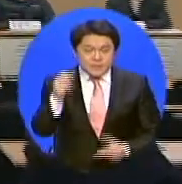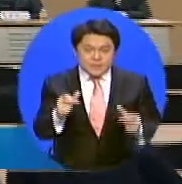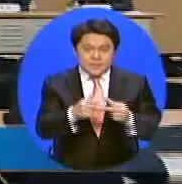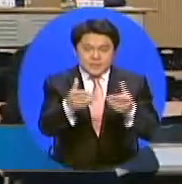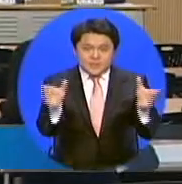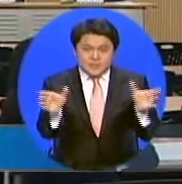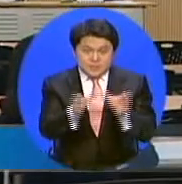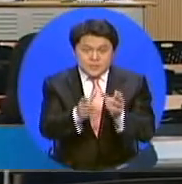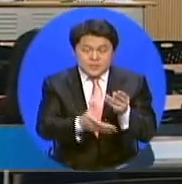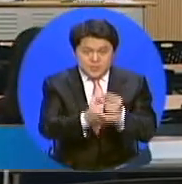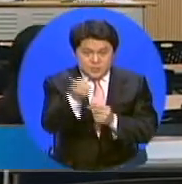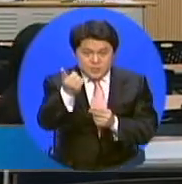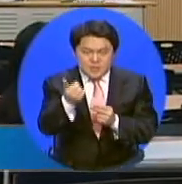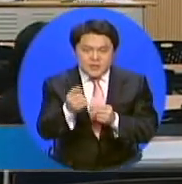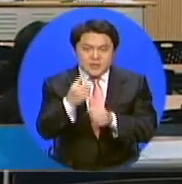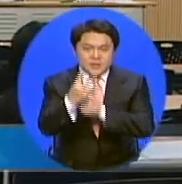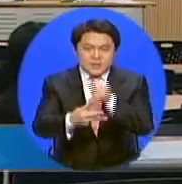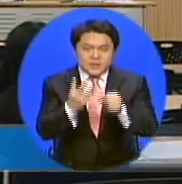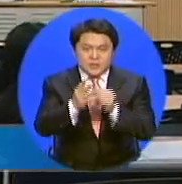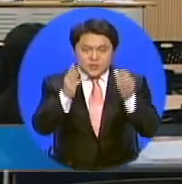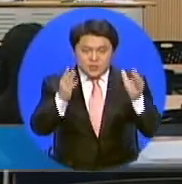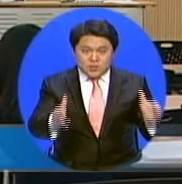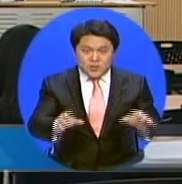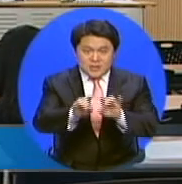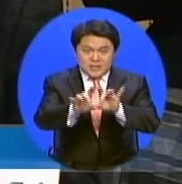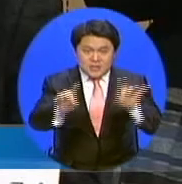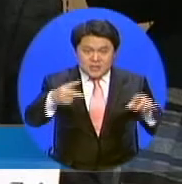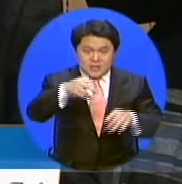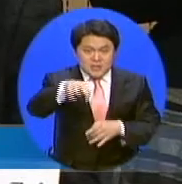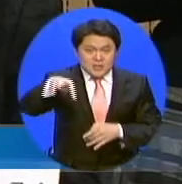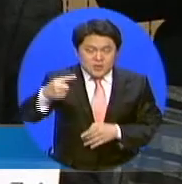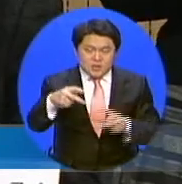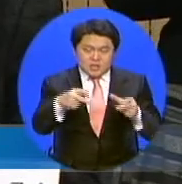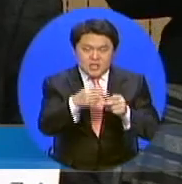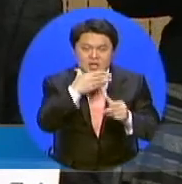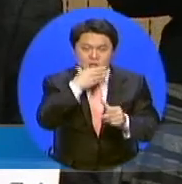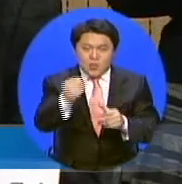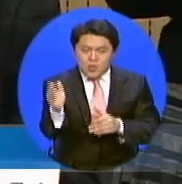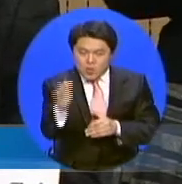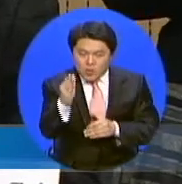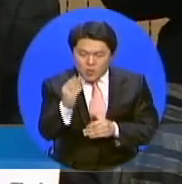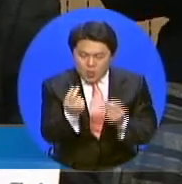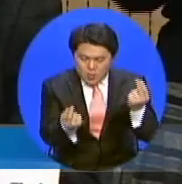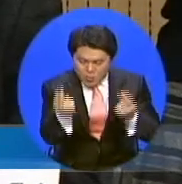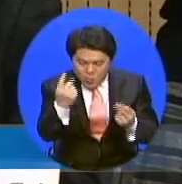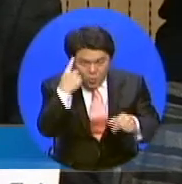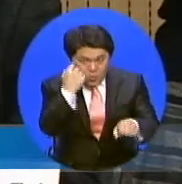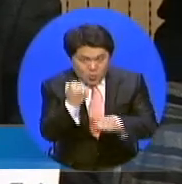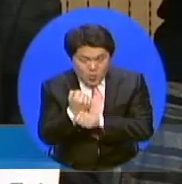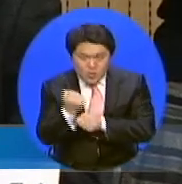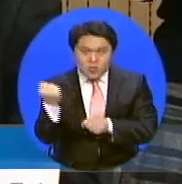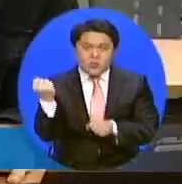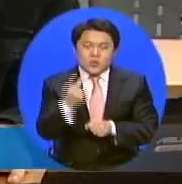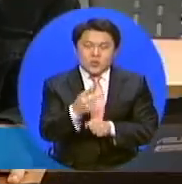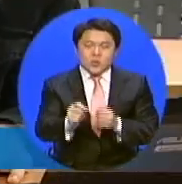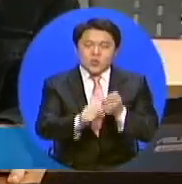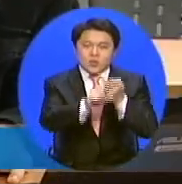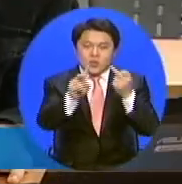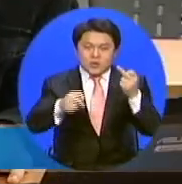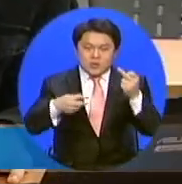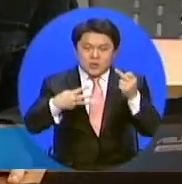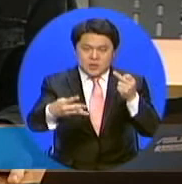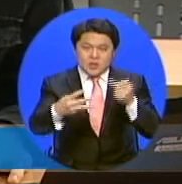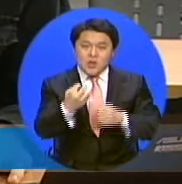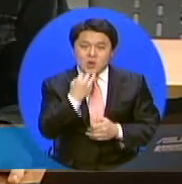한국장애인단체 총연맹은 최근 3년간 각 시도별 장애인의 복지 수준을 비교 연구하고 지난 24일 서울